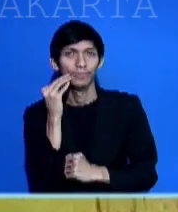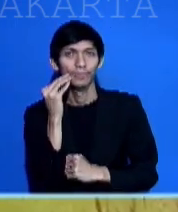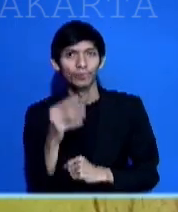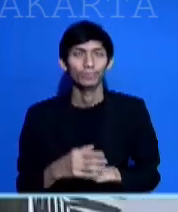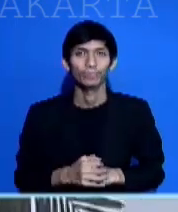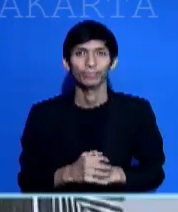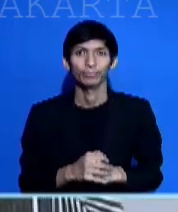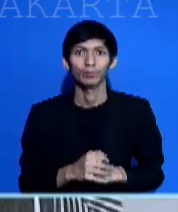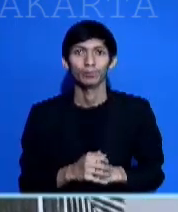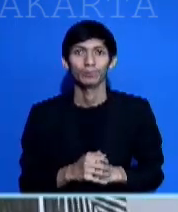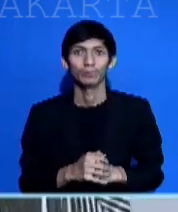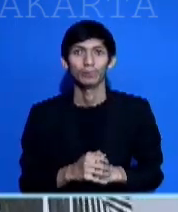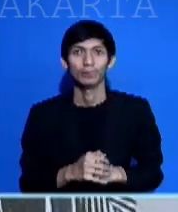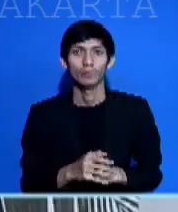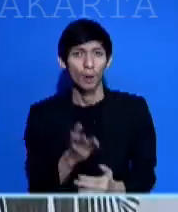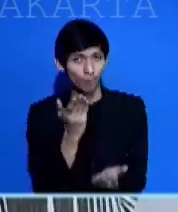h